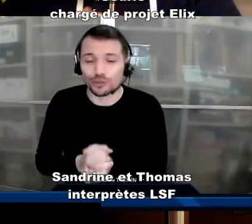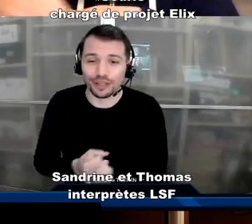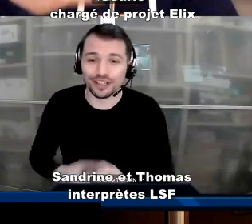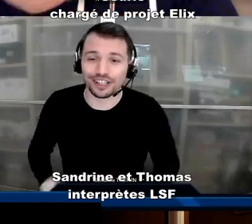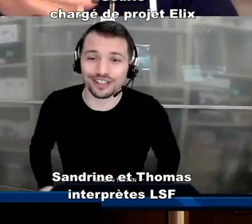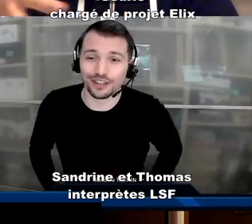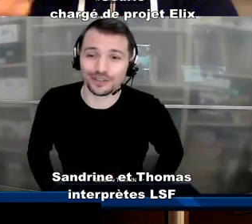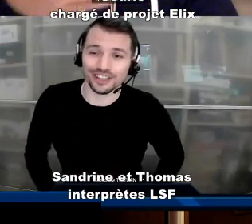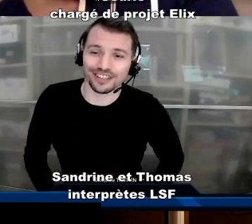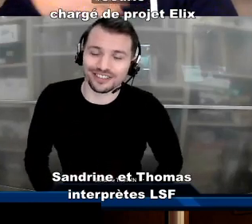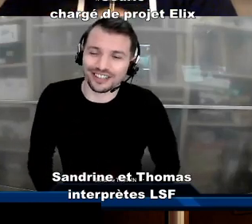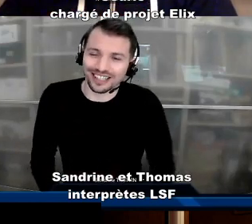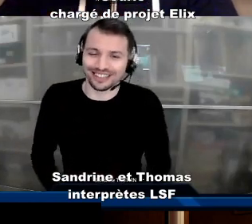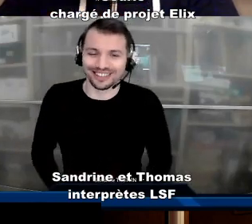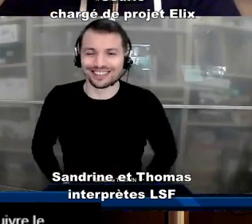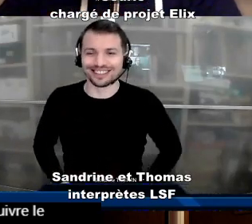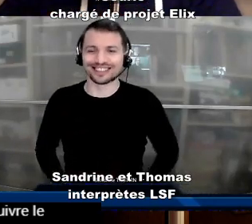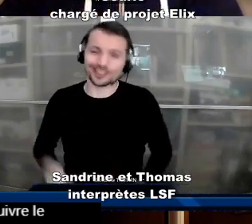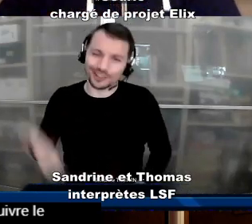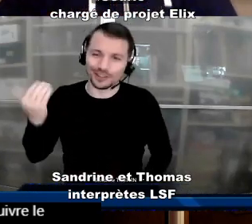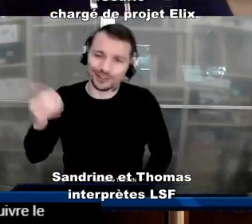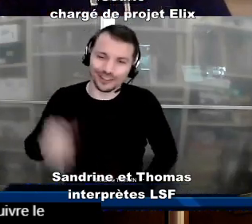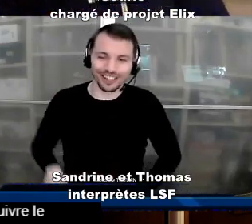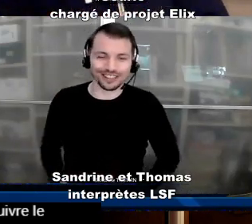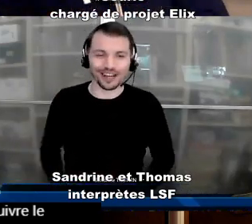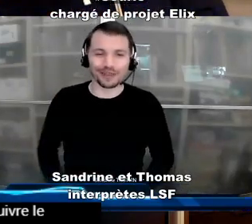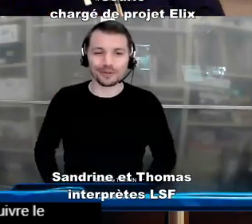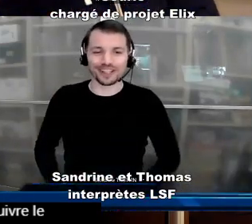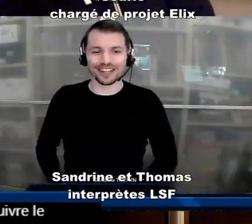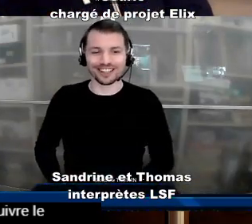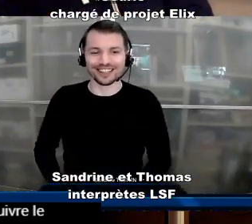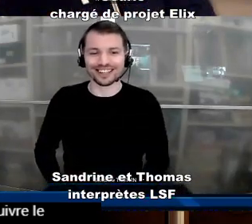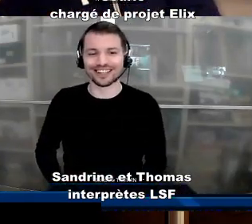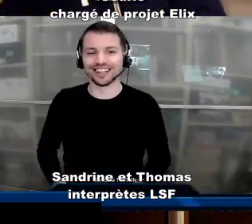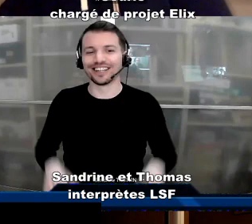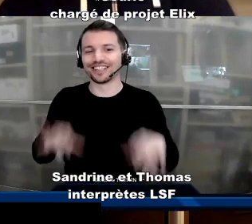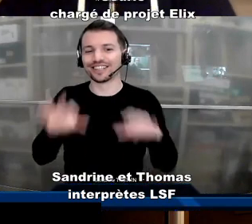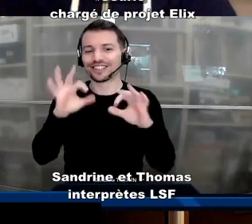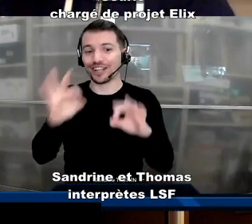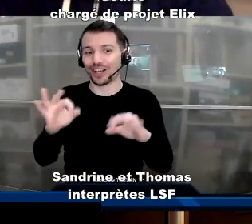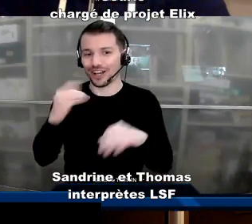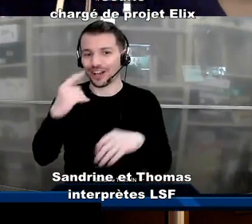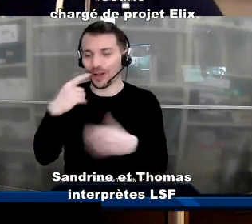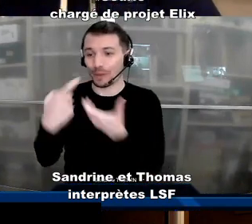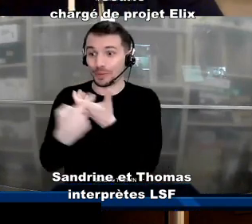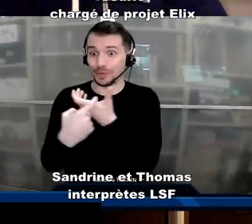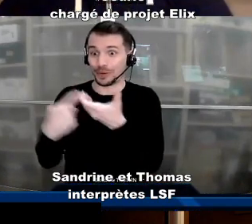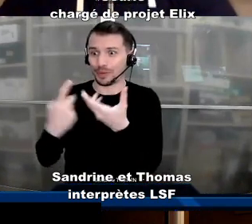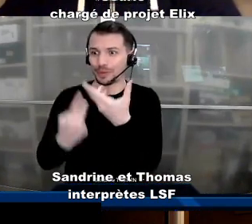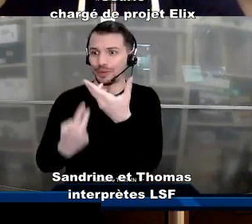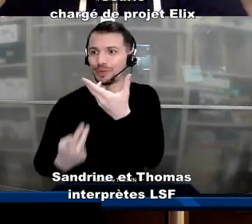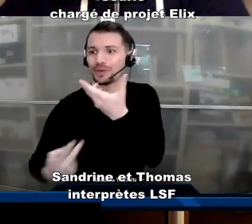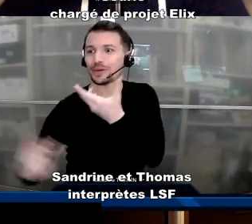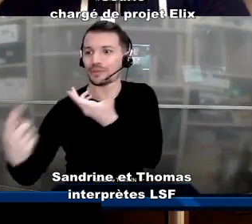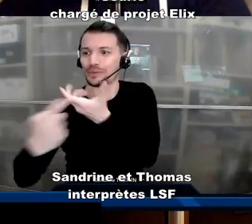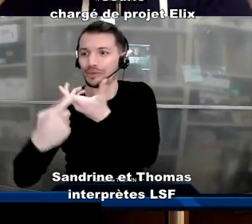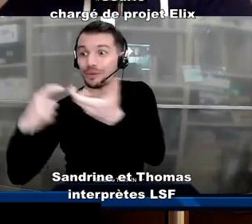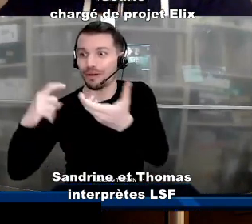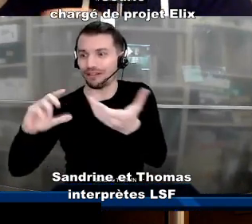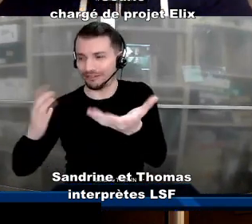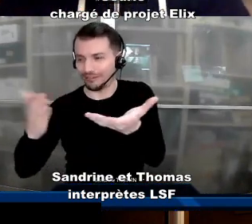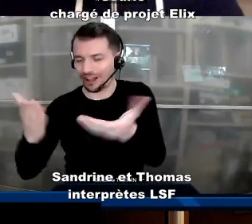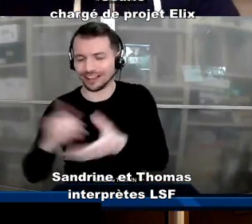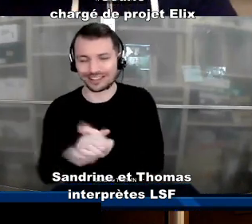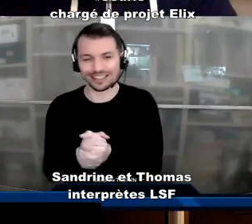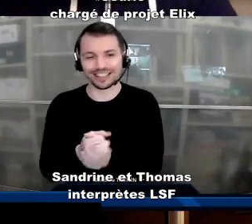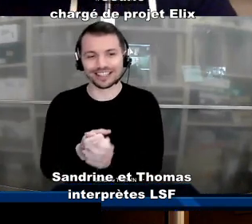s'ouvre. Oui, c'est passé à Saint-Valentin. Ça commence là, 4981, ça commence à venir. Voilà, les gens suivent le lien. Donc non, c'est